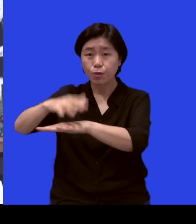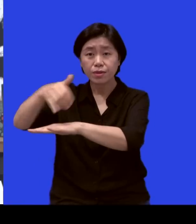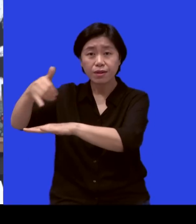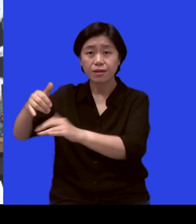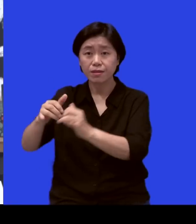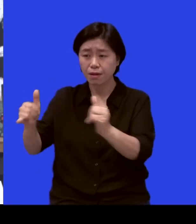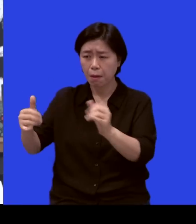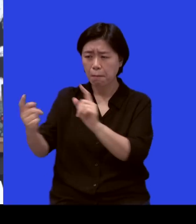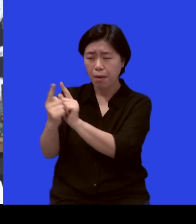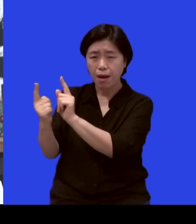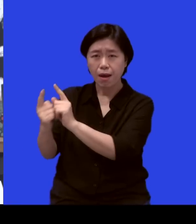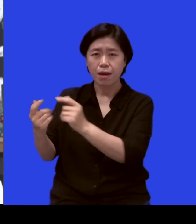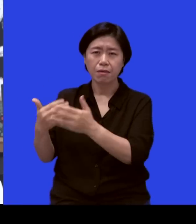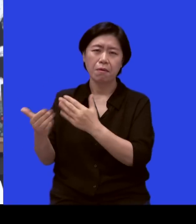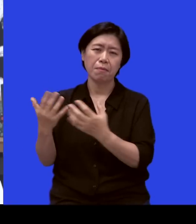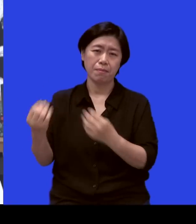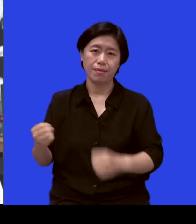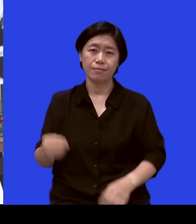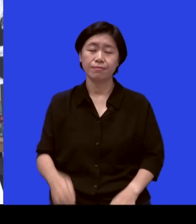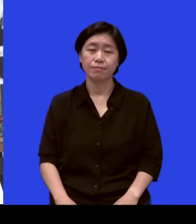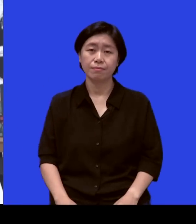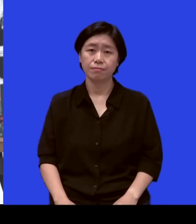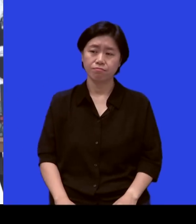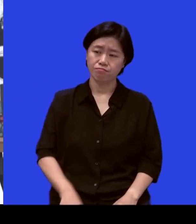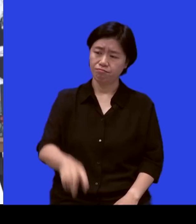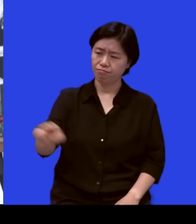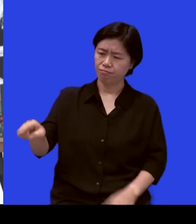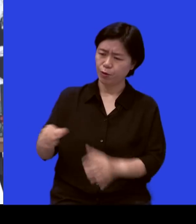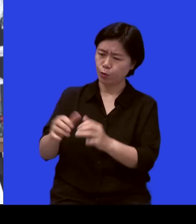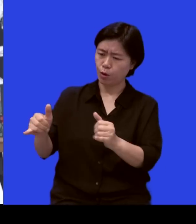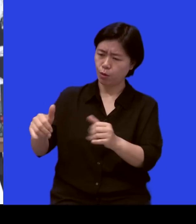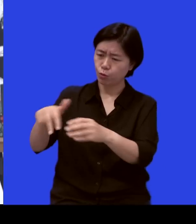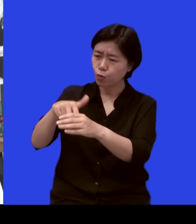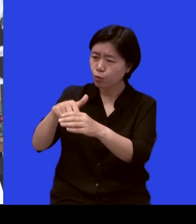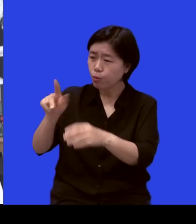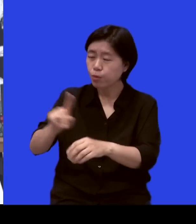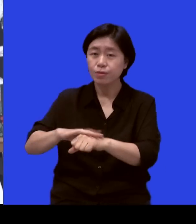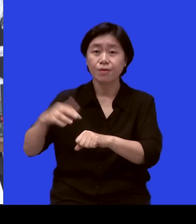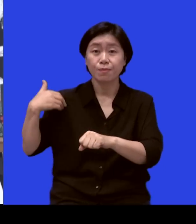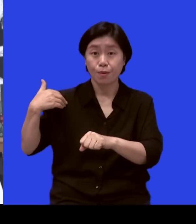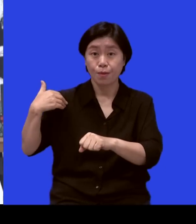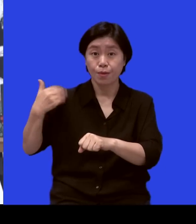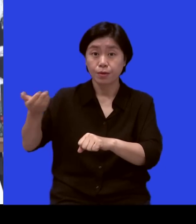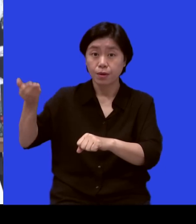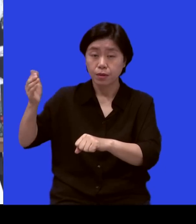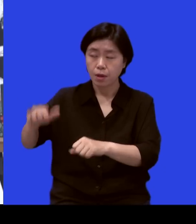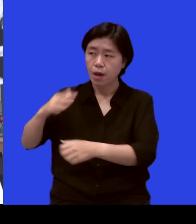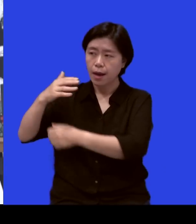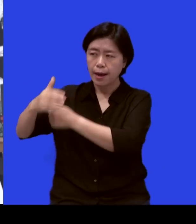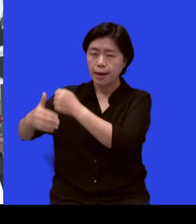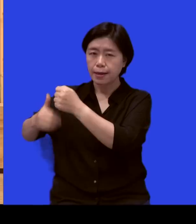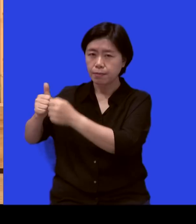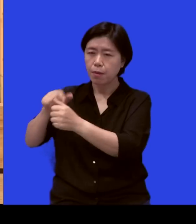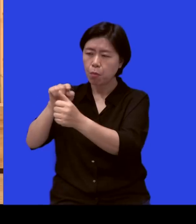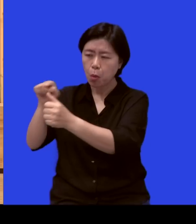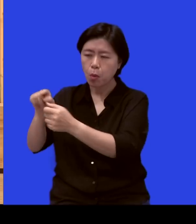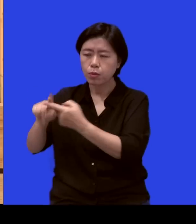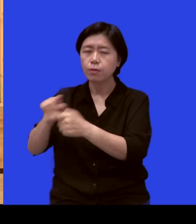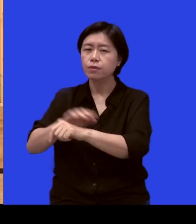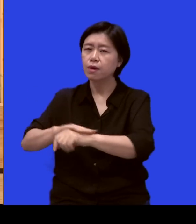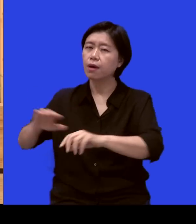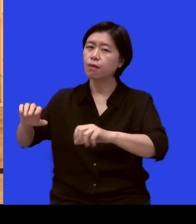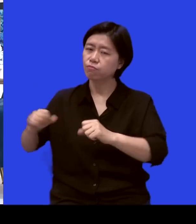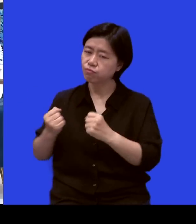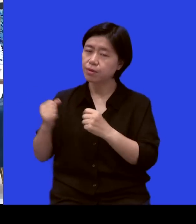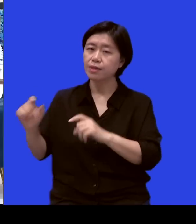많이 만나봤거든요. 그러면서 이분들의 종교는 모르겠으나 이분들이 굉장히 하나님의 섭리에 따라 산다는 생각을 되게 많이